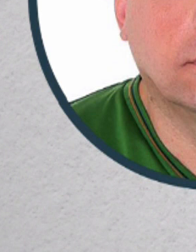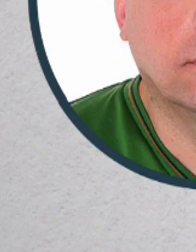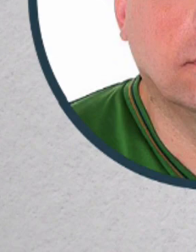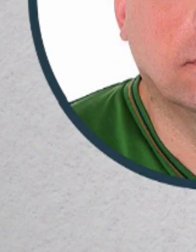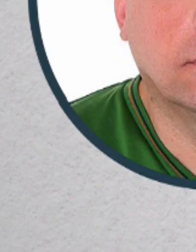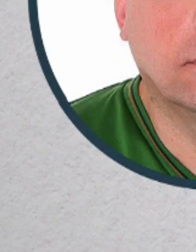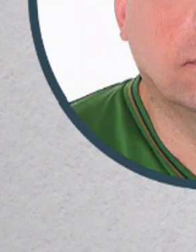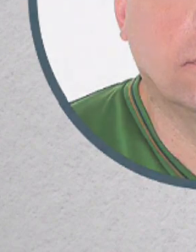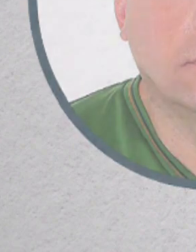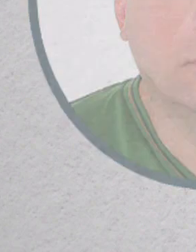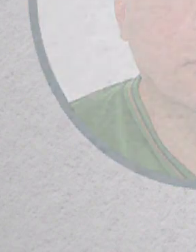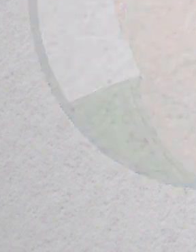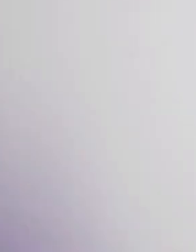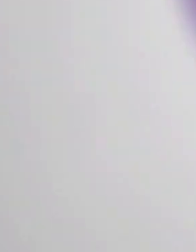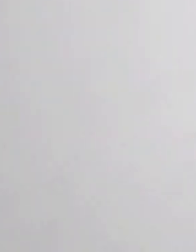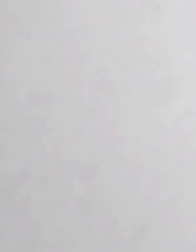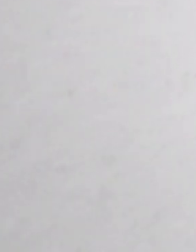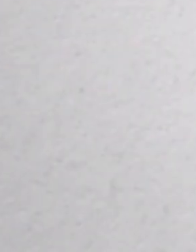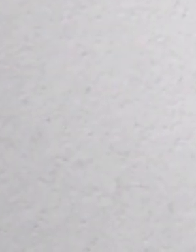Безпартійний. Самовисуванець.